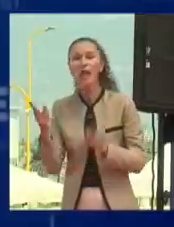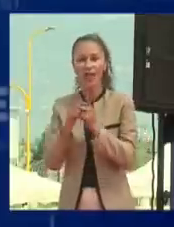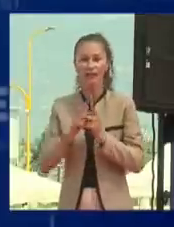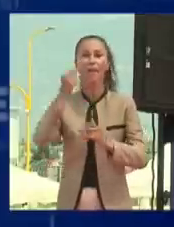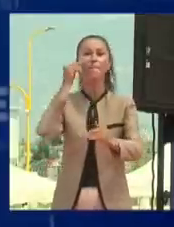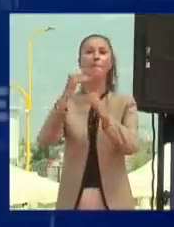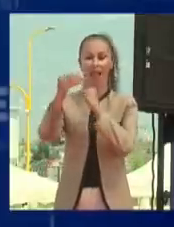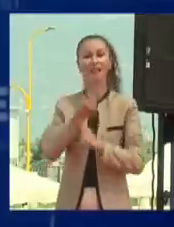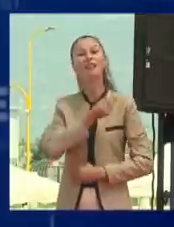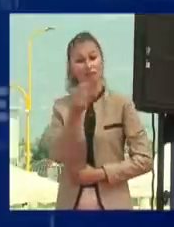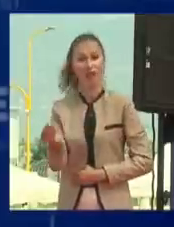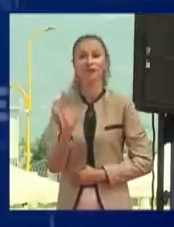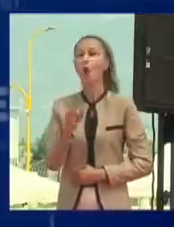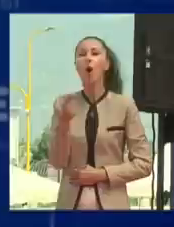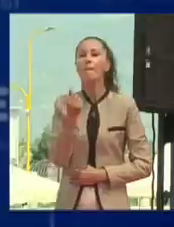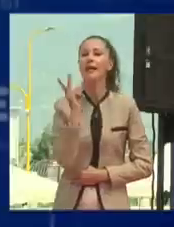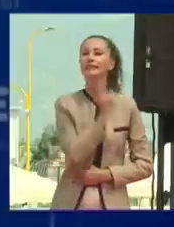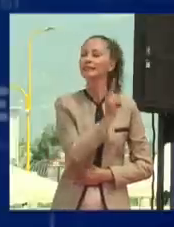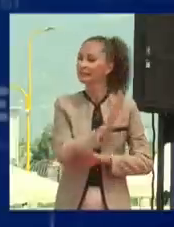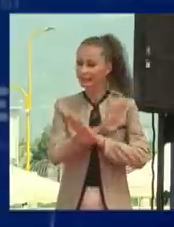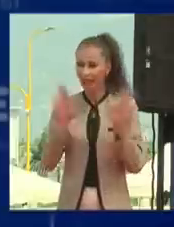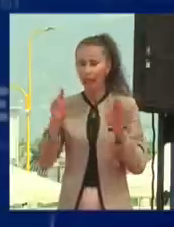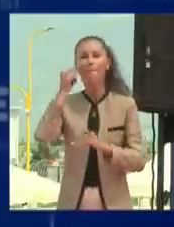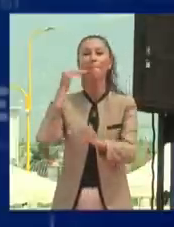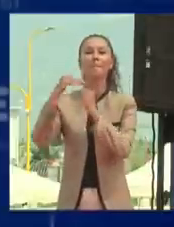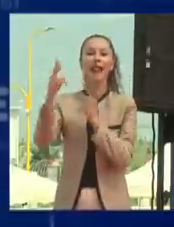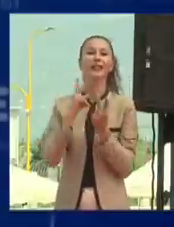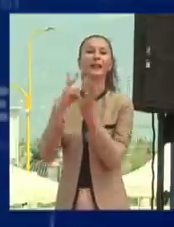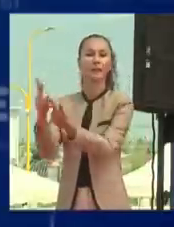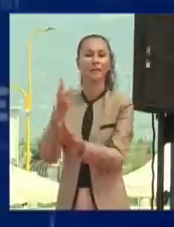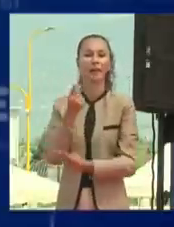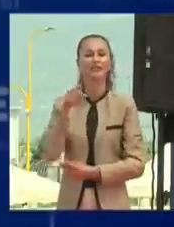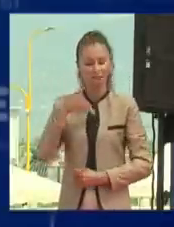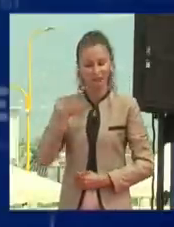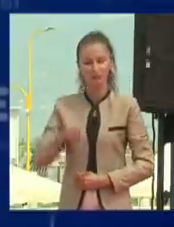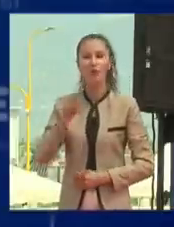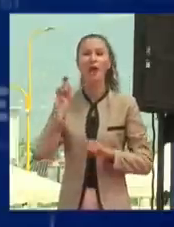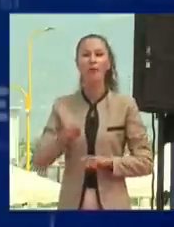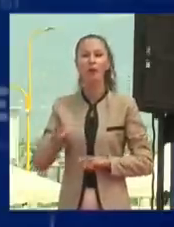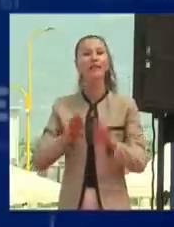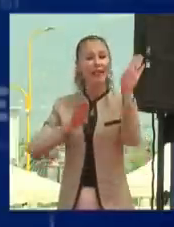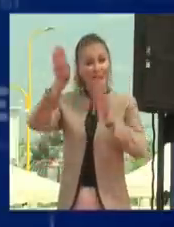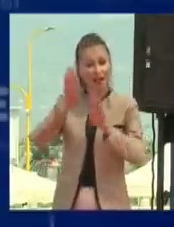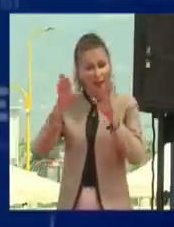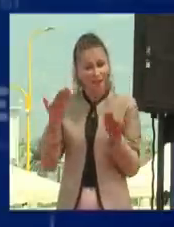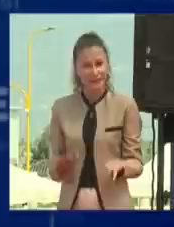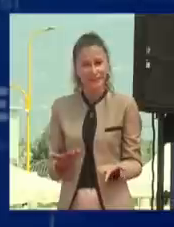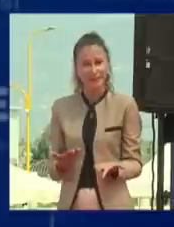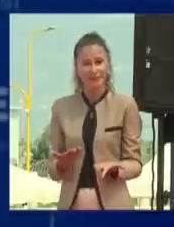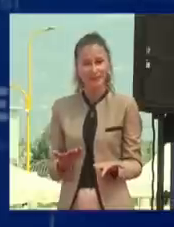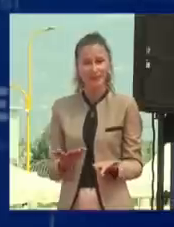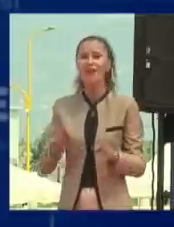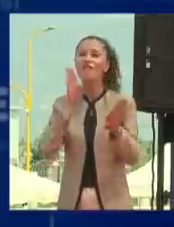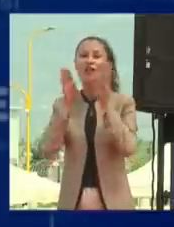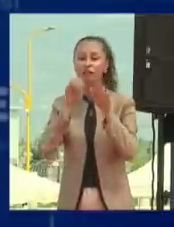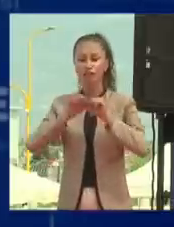millete vereceksiniz. Çünkü o para sizin paranız değil, milletin parasıdır. Biz bunu yapıyoruz. İhalelerinizi